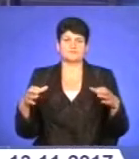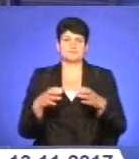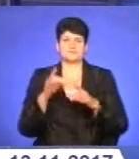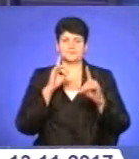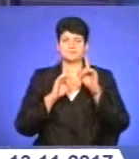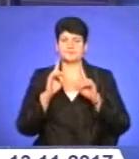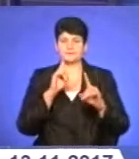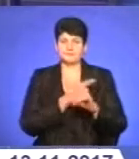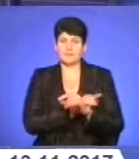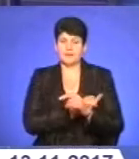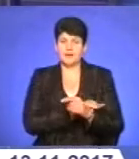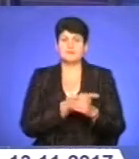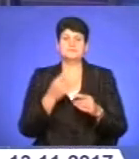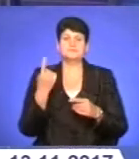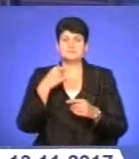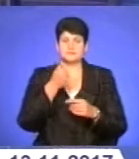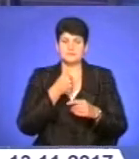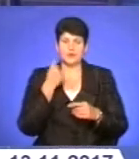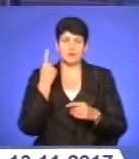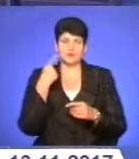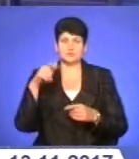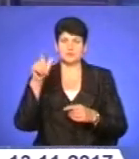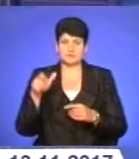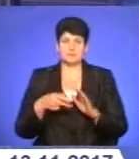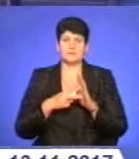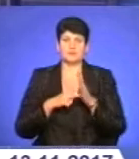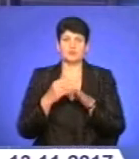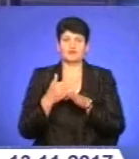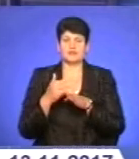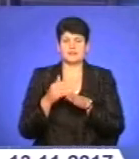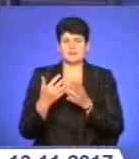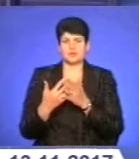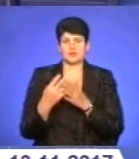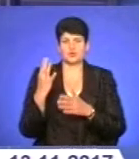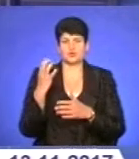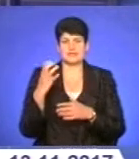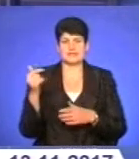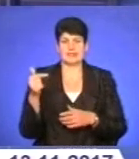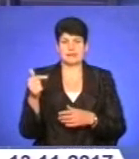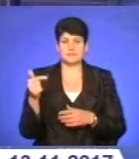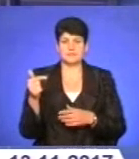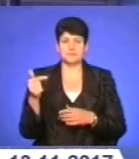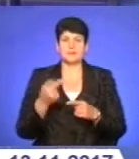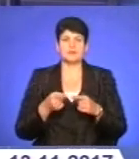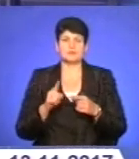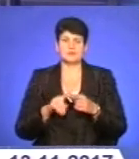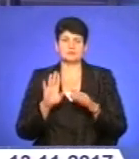надання медичних послуг на первинному рівні одному пацієнту планують виділяти близько 400 гривень. Про це